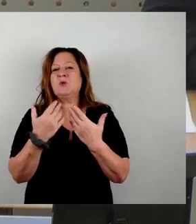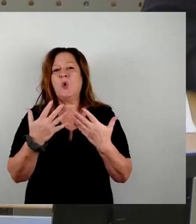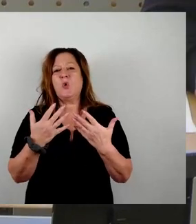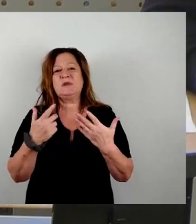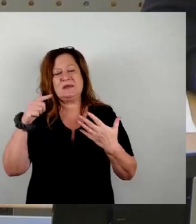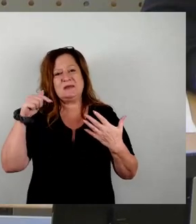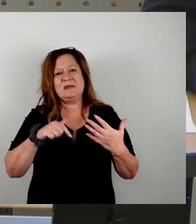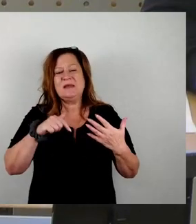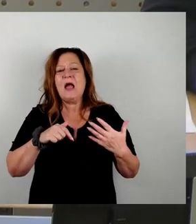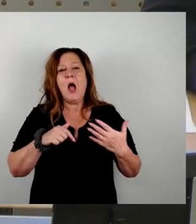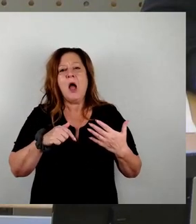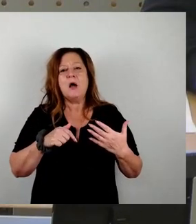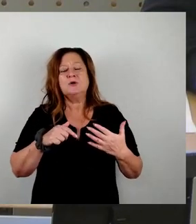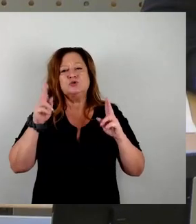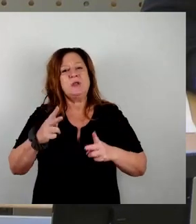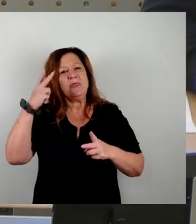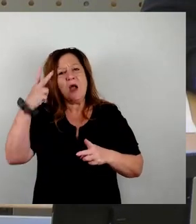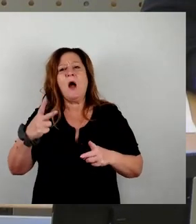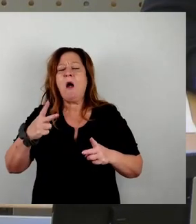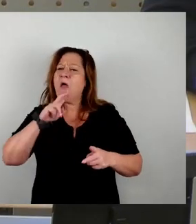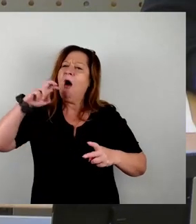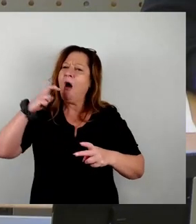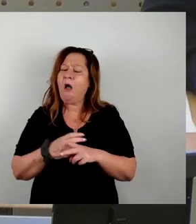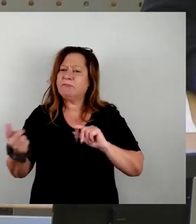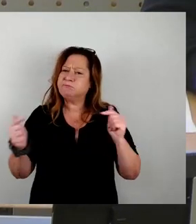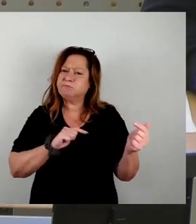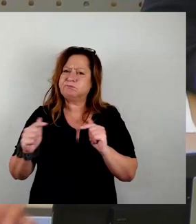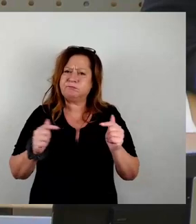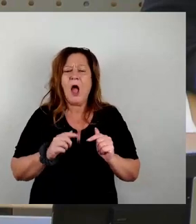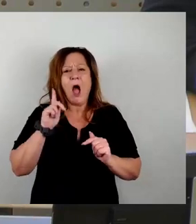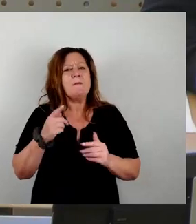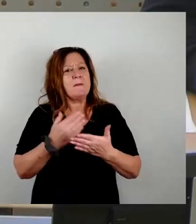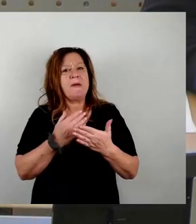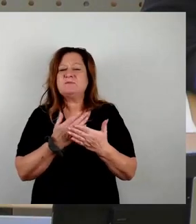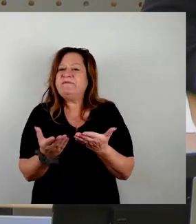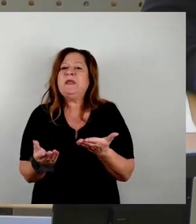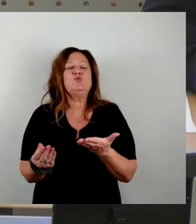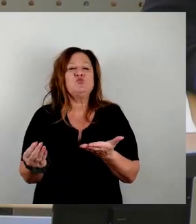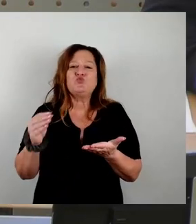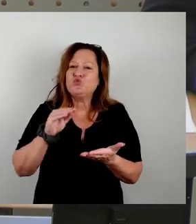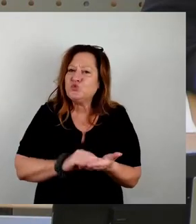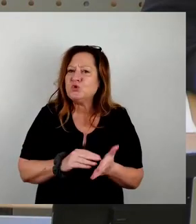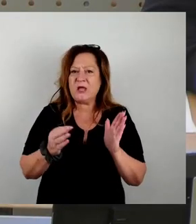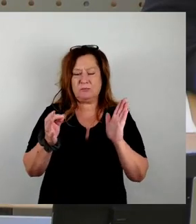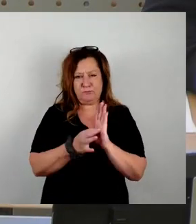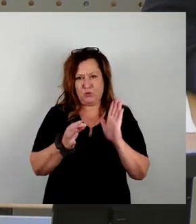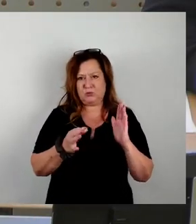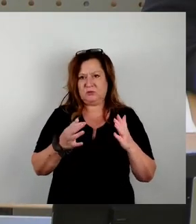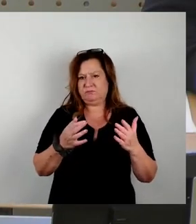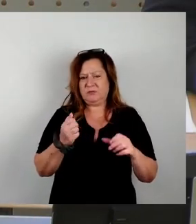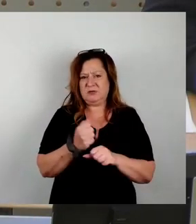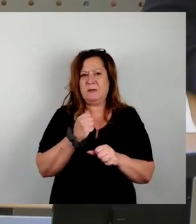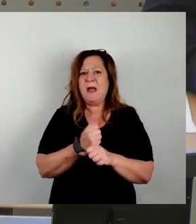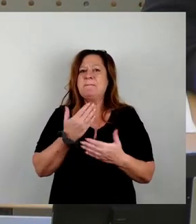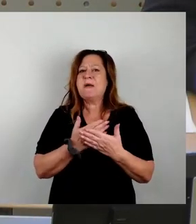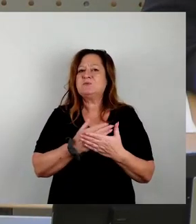hier im Rat sehr hart gerungen haben, aber dann zum Beispiel Zusatznutzen auch rausgeschlagen haben. So ist, glaube ich, zum Beispiel diese Mitnahmeoption ab